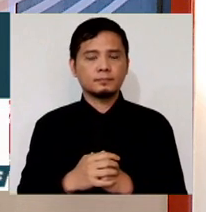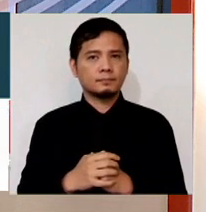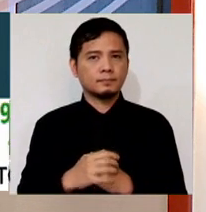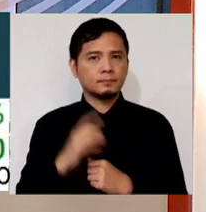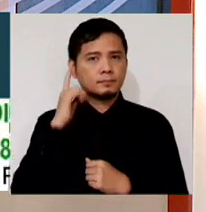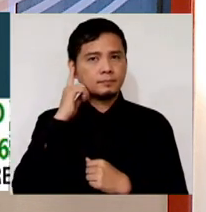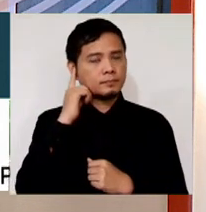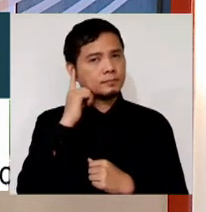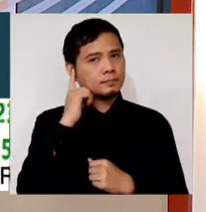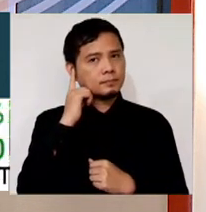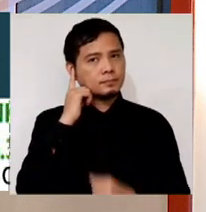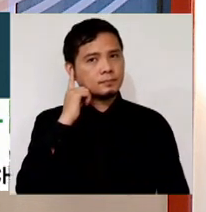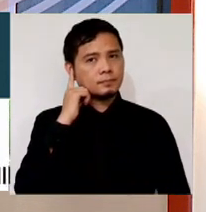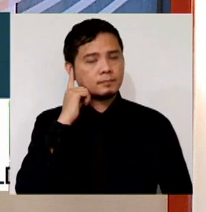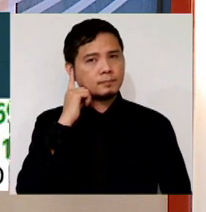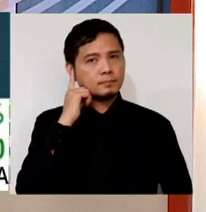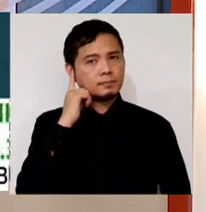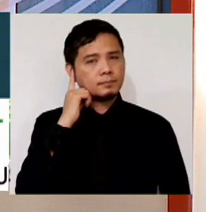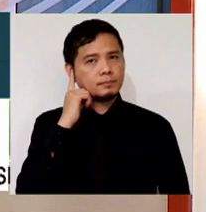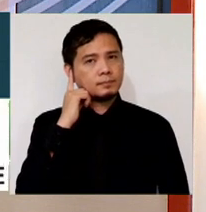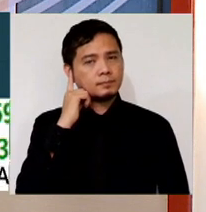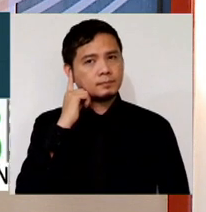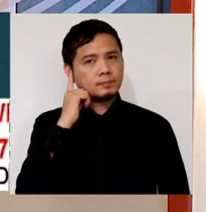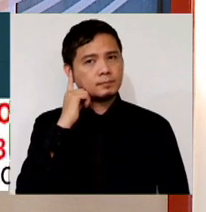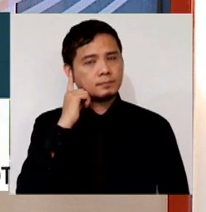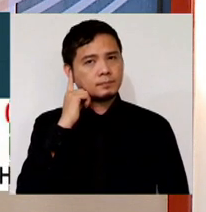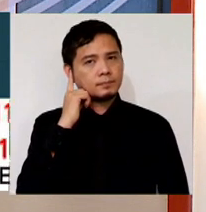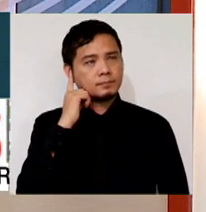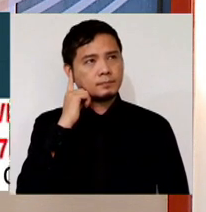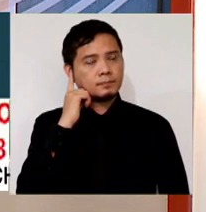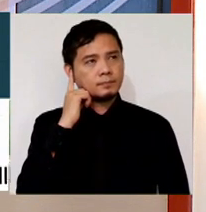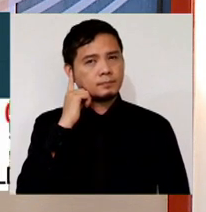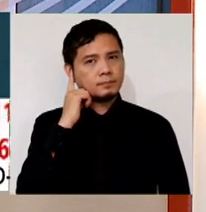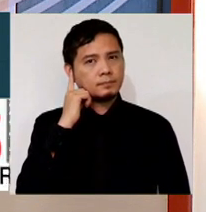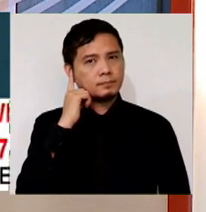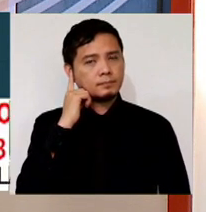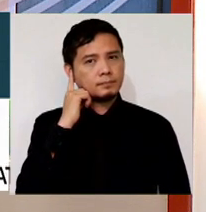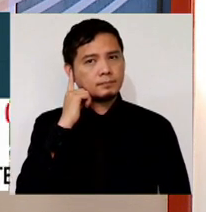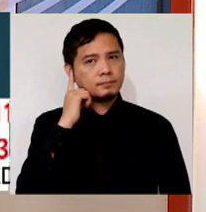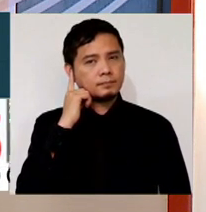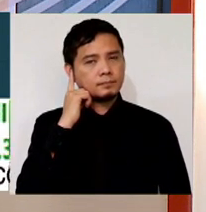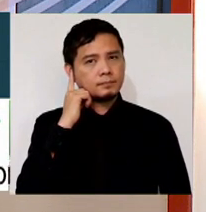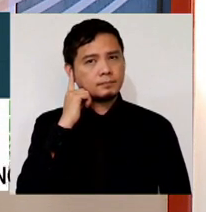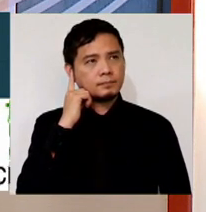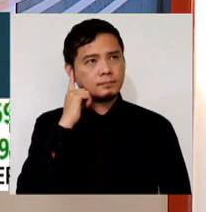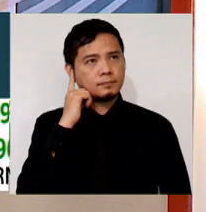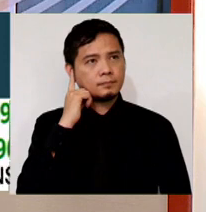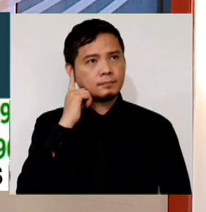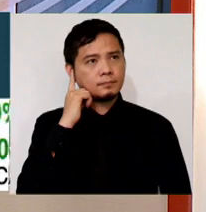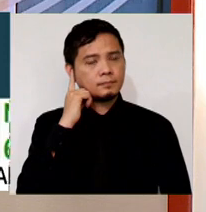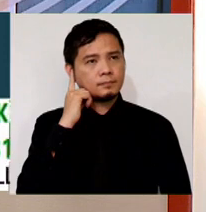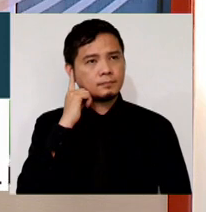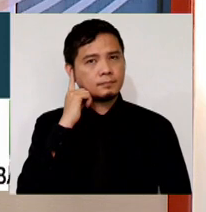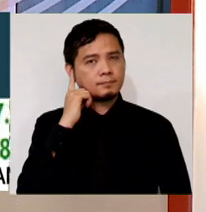41,492 individuals na apektado po nitong 187 na totally damaged po na mga bahay. Ang tanong ko po kanina, Governor,